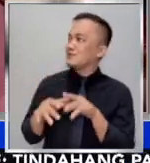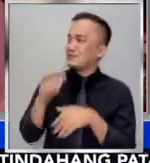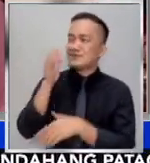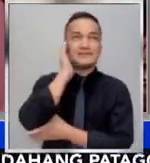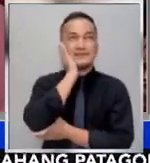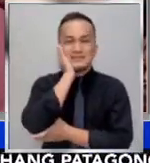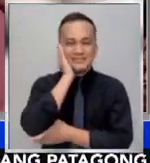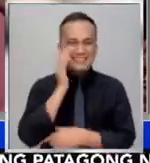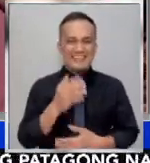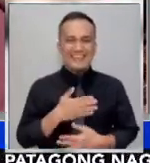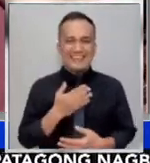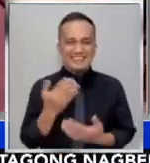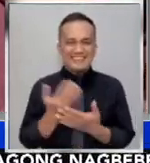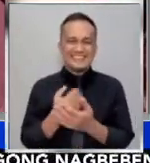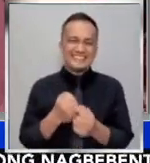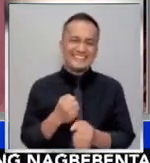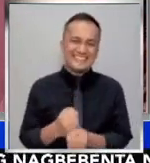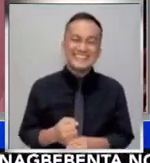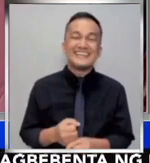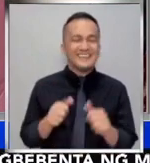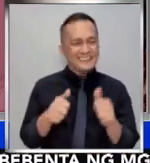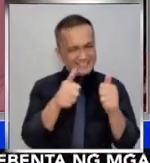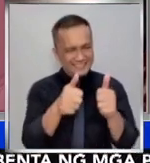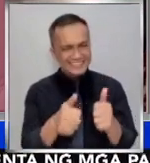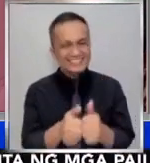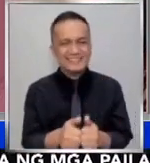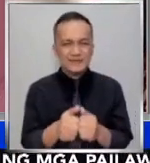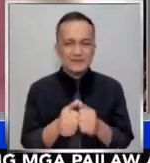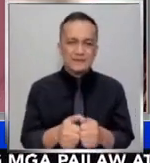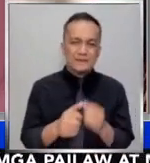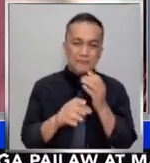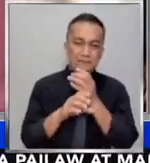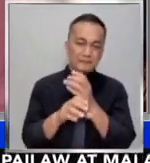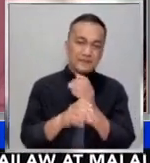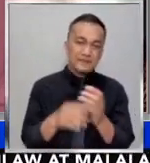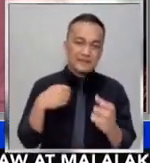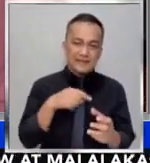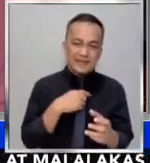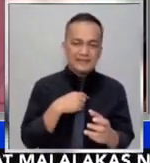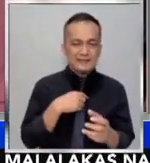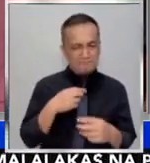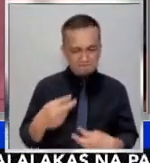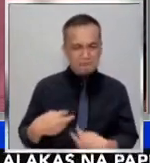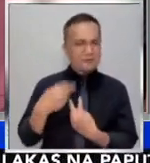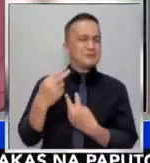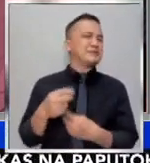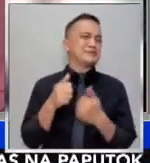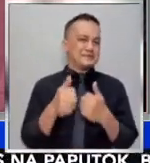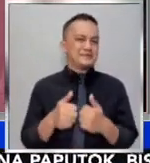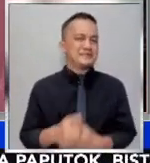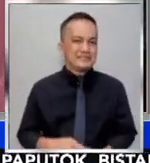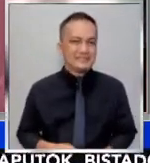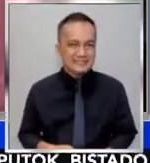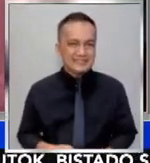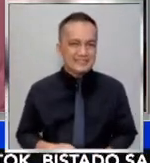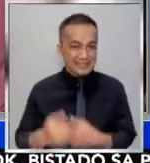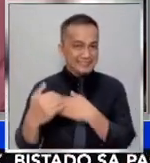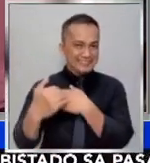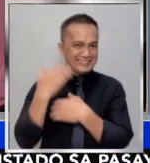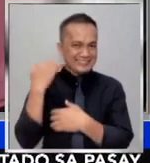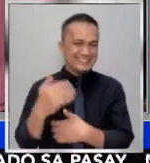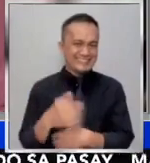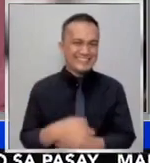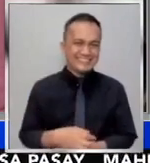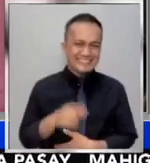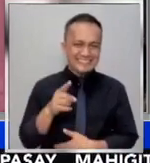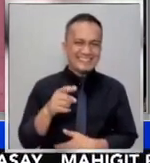Year, Ivan. Sige, JP, sa ngala ng pangangalaga ng ating kredibilidad. Sige, isend mo na lang sa akin yung